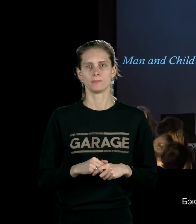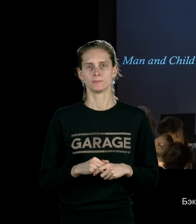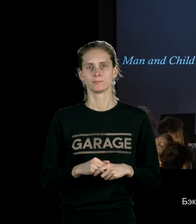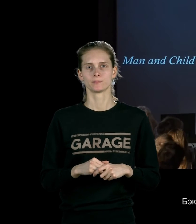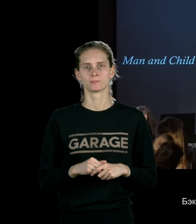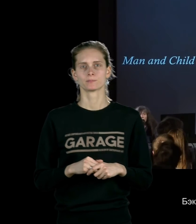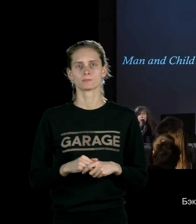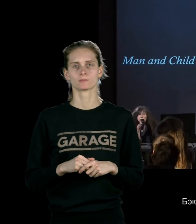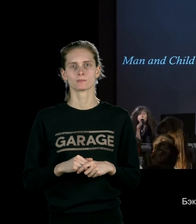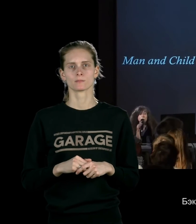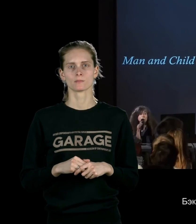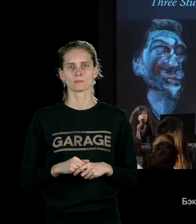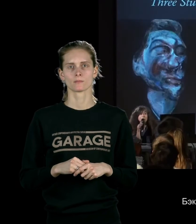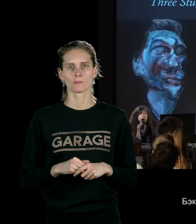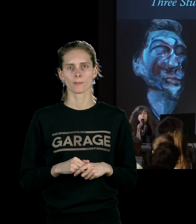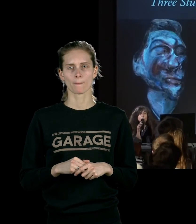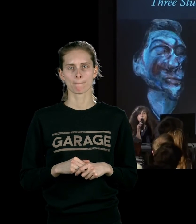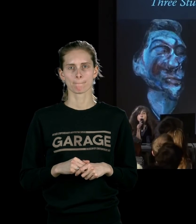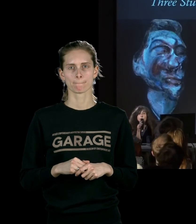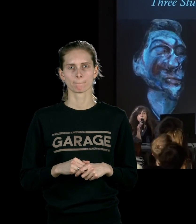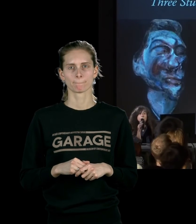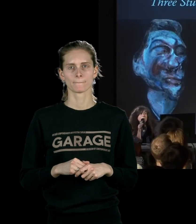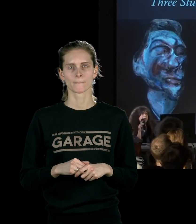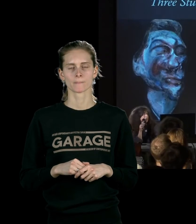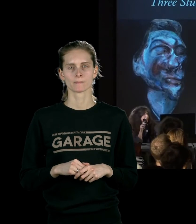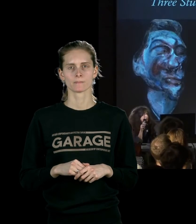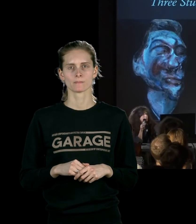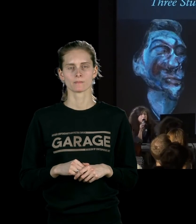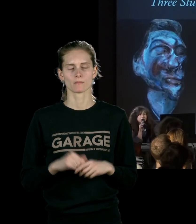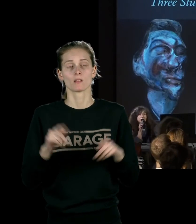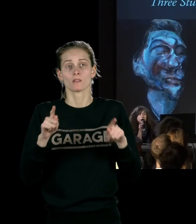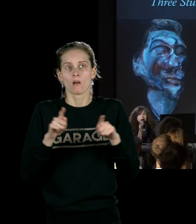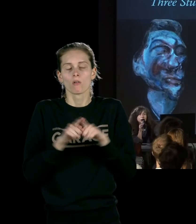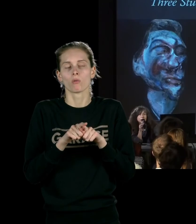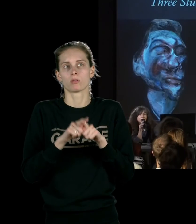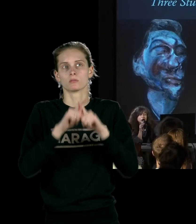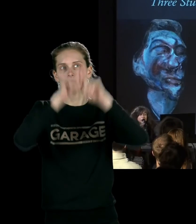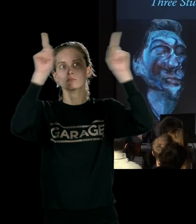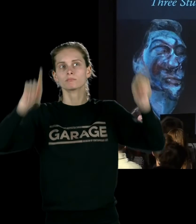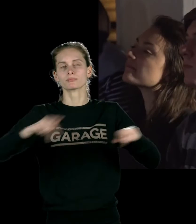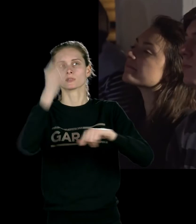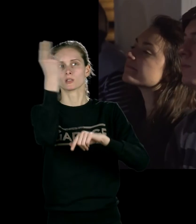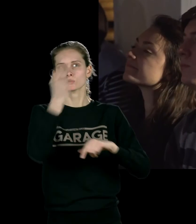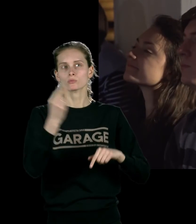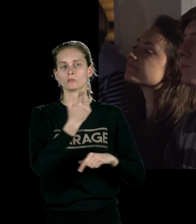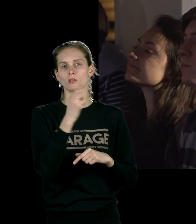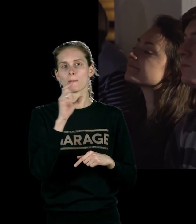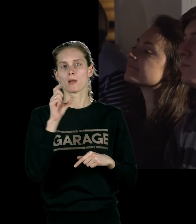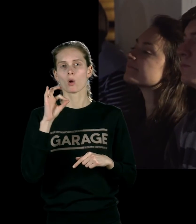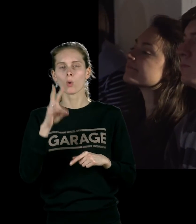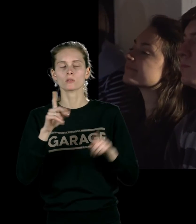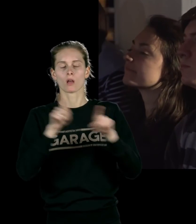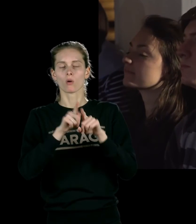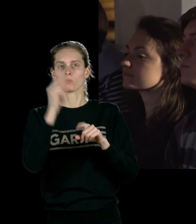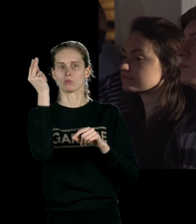на полотнах Бэкона. То, что рисует Бэкон, это действительно можно сказать, что он рисует тело, в отличие